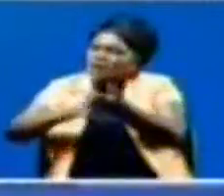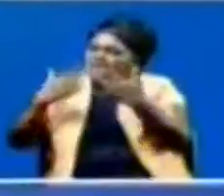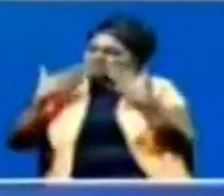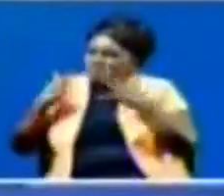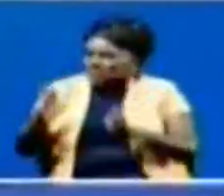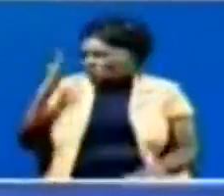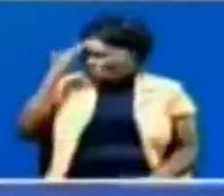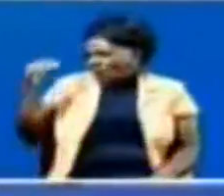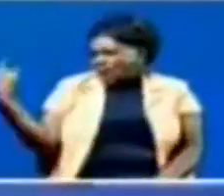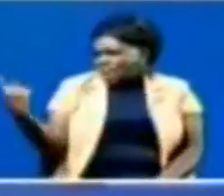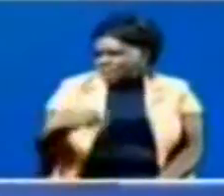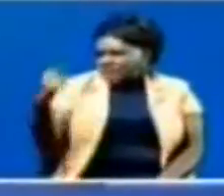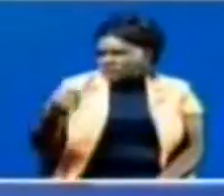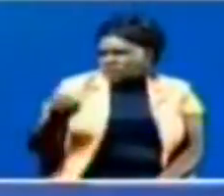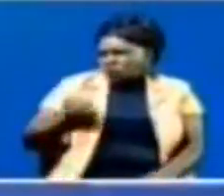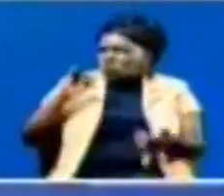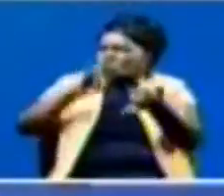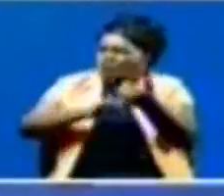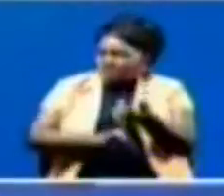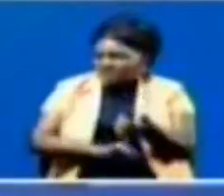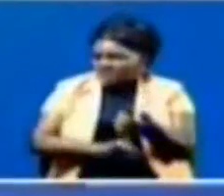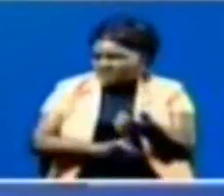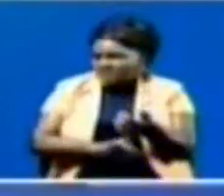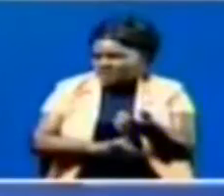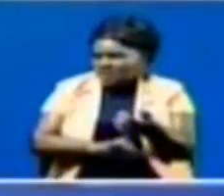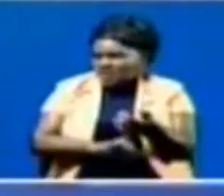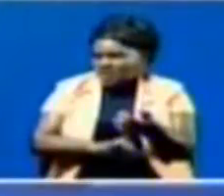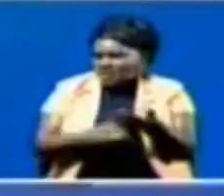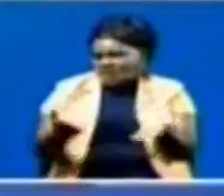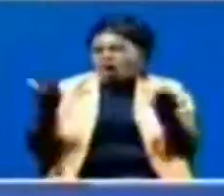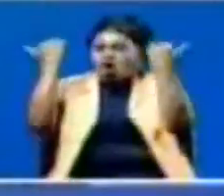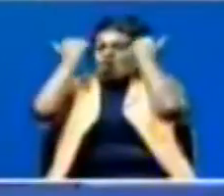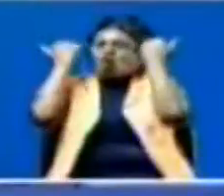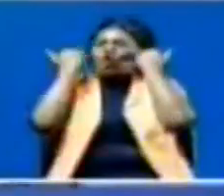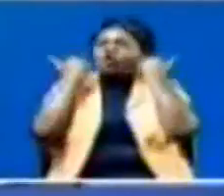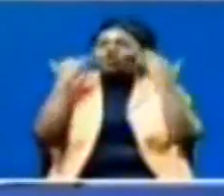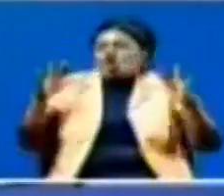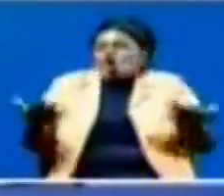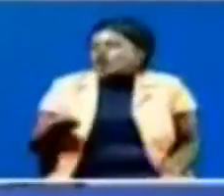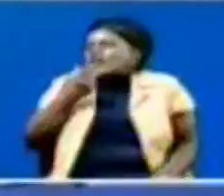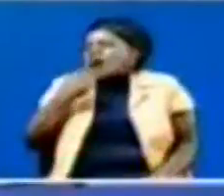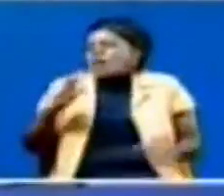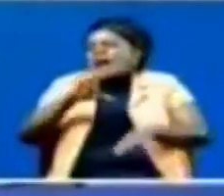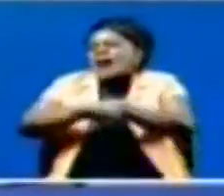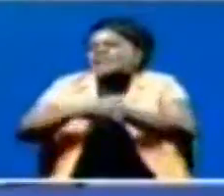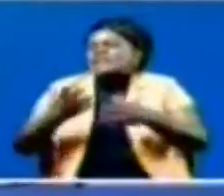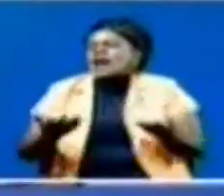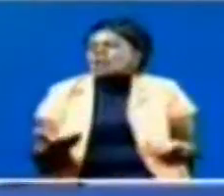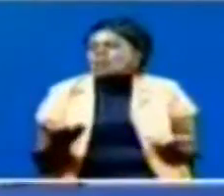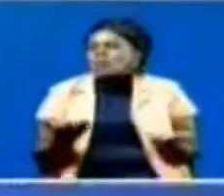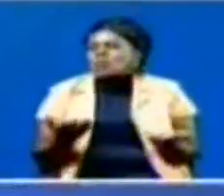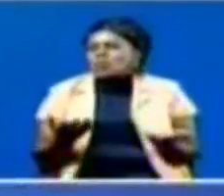umeoa. Kwa nini umpige mkeo kiasi kile? Sahihi si mambo ya koti ama kutibu. Nani atakayetoa pesa za kutibu? Kuna